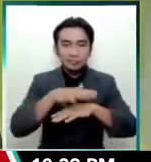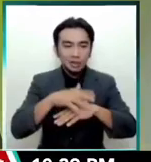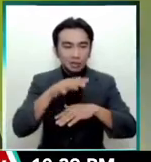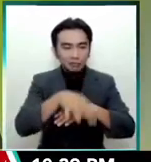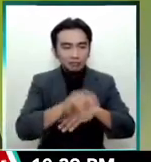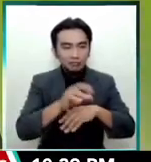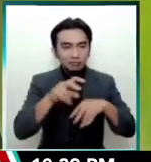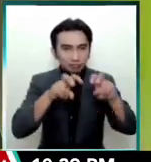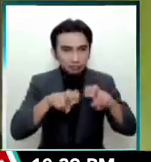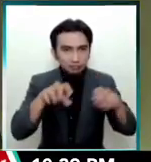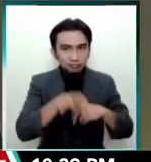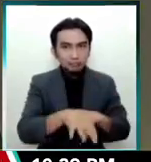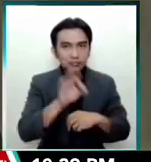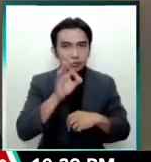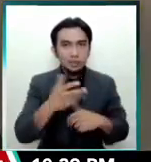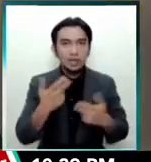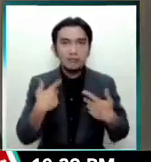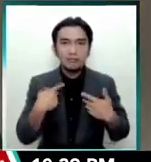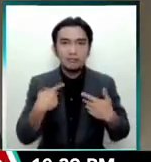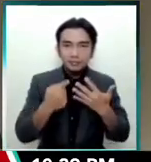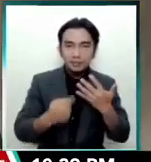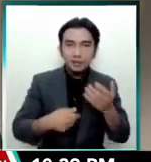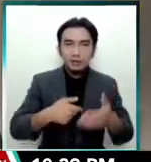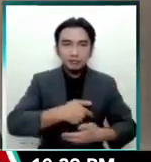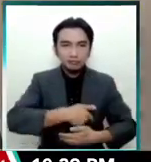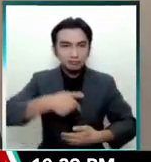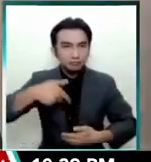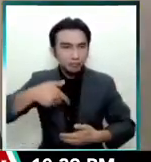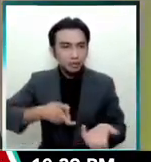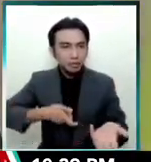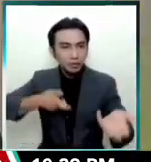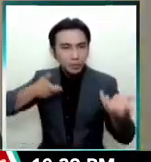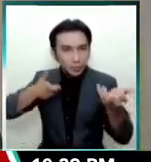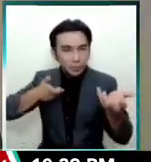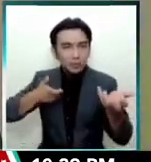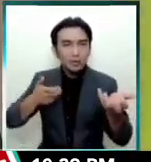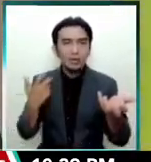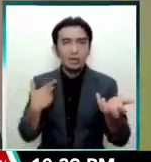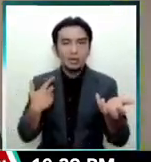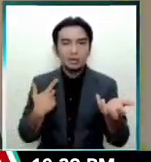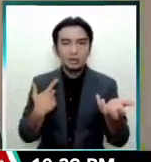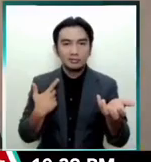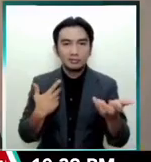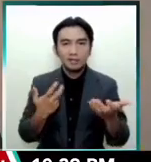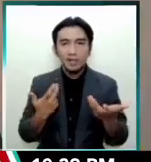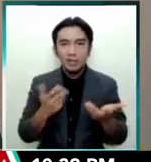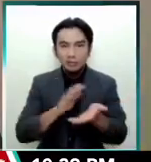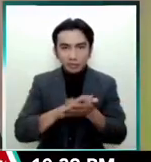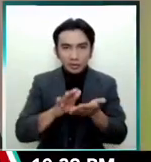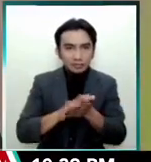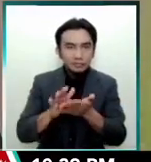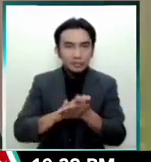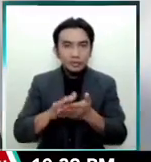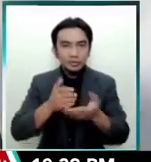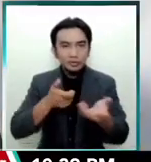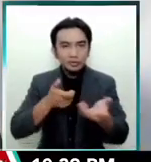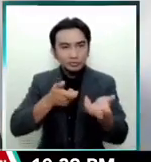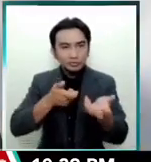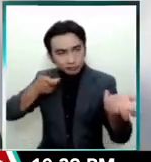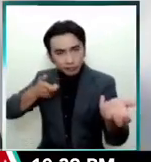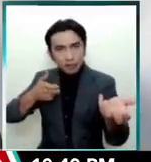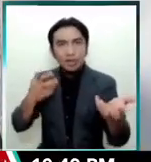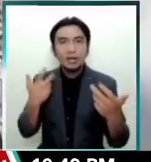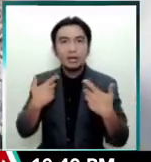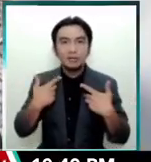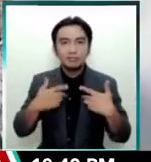dito ang isang silencer, mga basyon ng kalibre 45, panglinis ng long firearms, mga sunog na damit